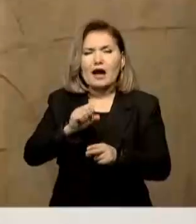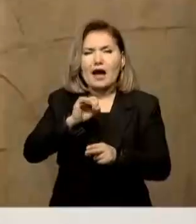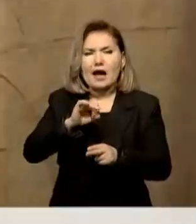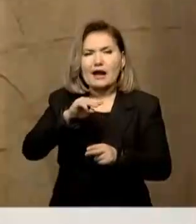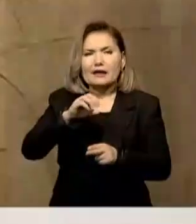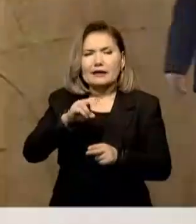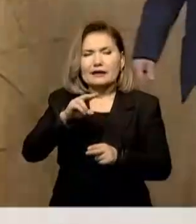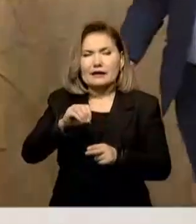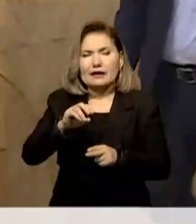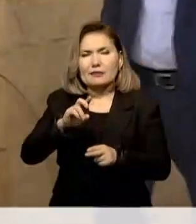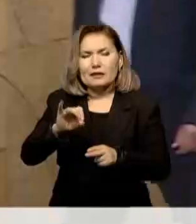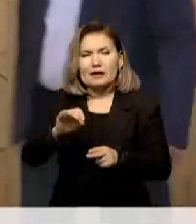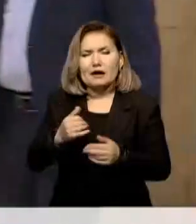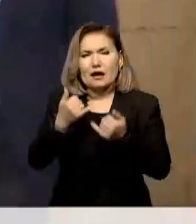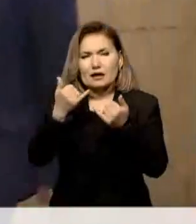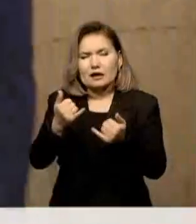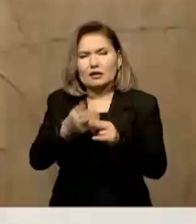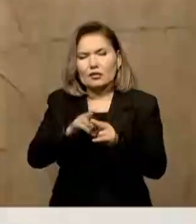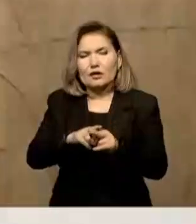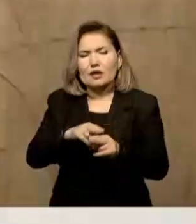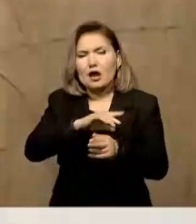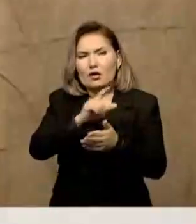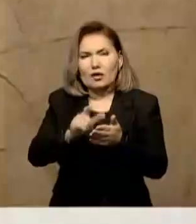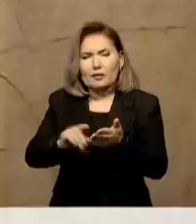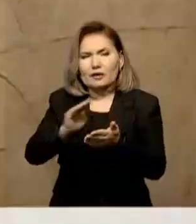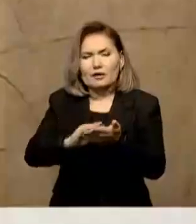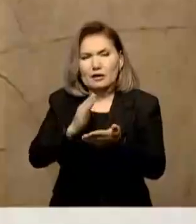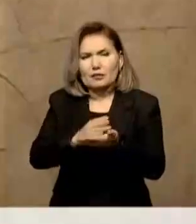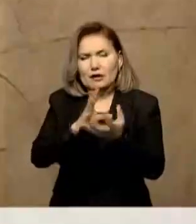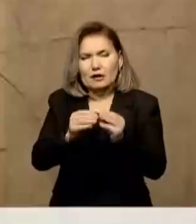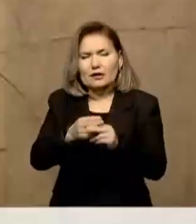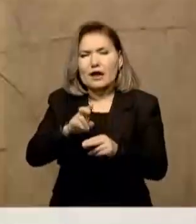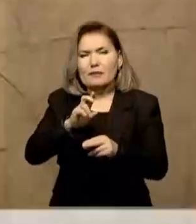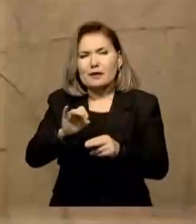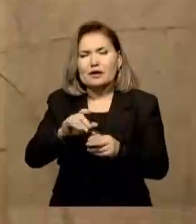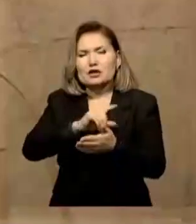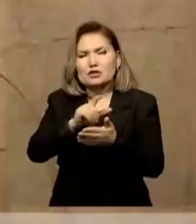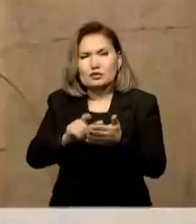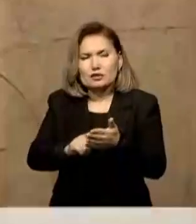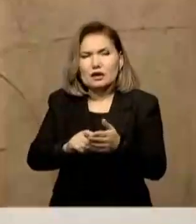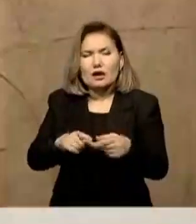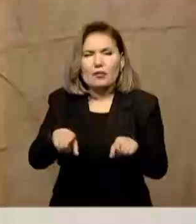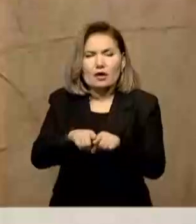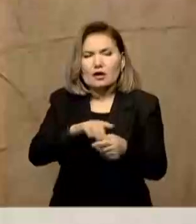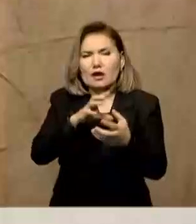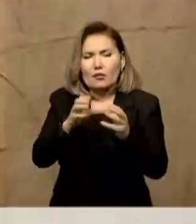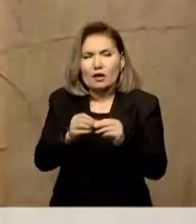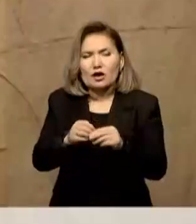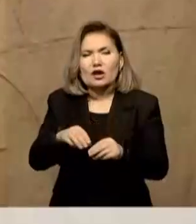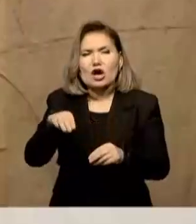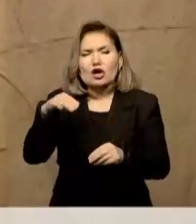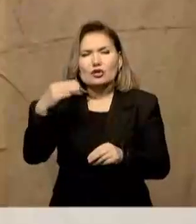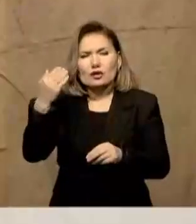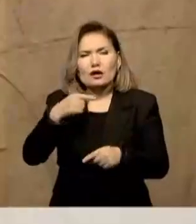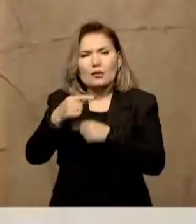отыр. Негізгі бүгінгі күнгі докладымда мен бірнеше мәселеге тоқталам. Соның ішіндегі би сөзі мен бек сөзінің арасында ұқсастық, түркі дәуіріндегі